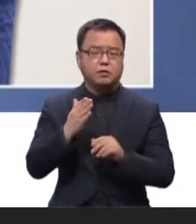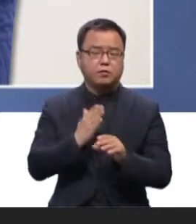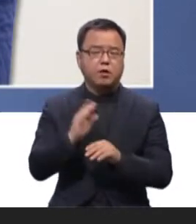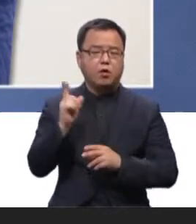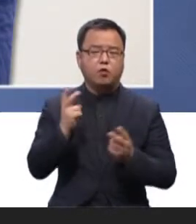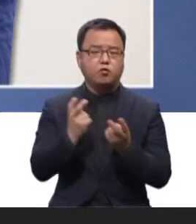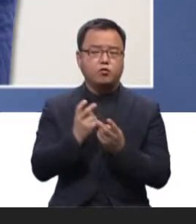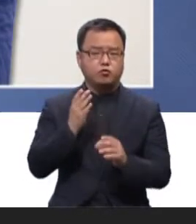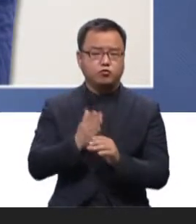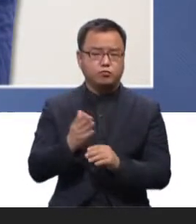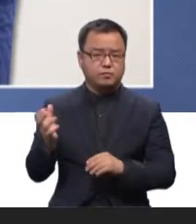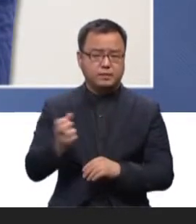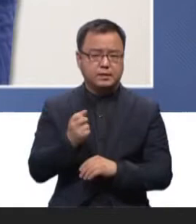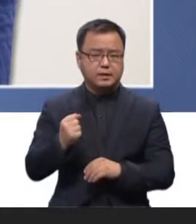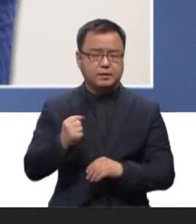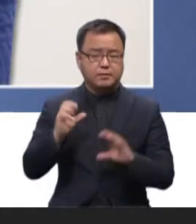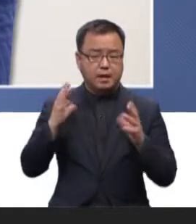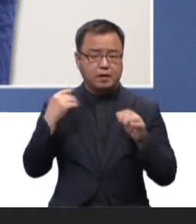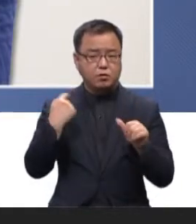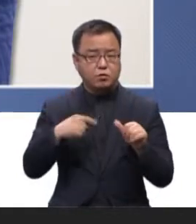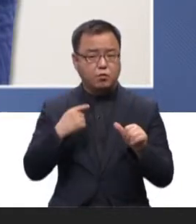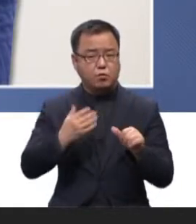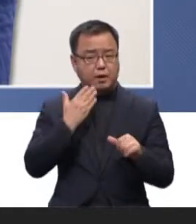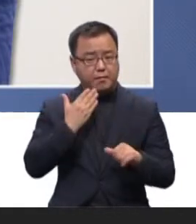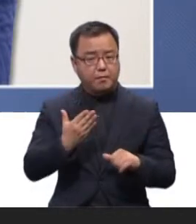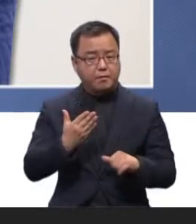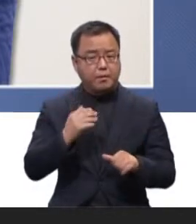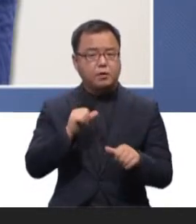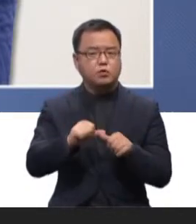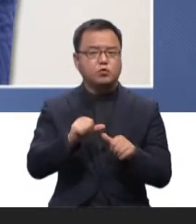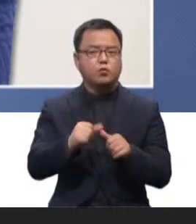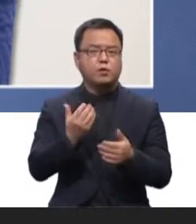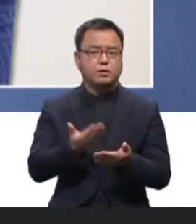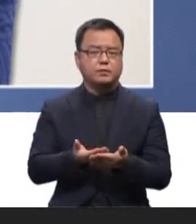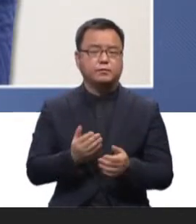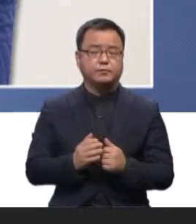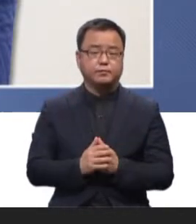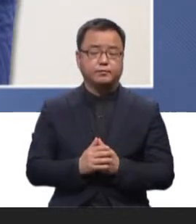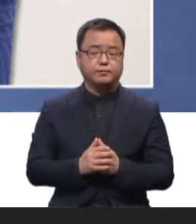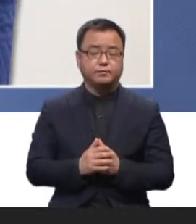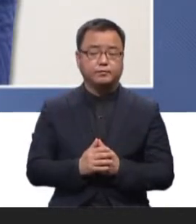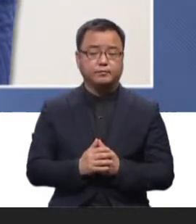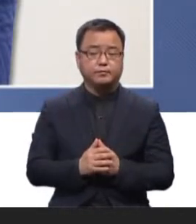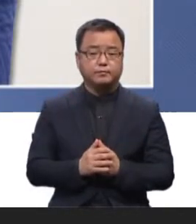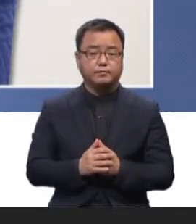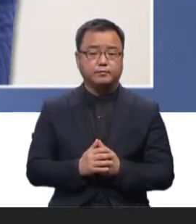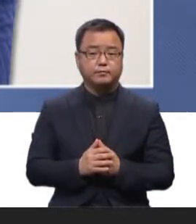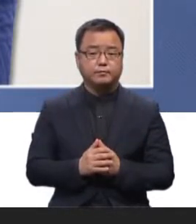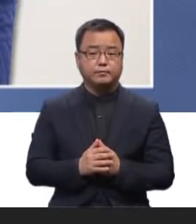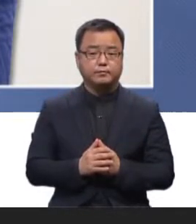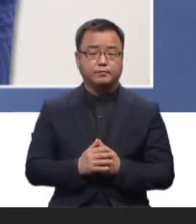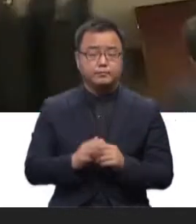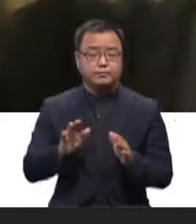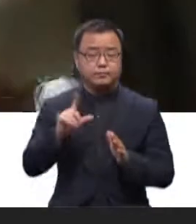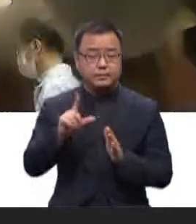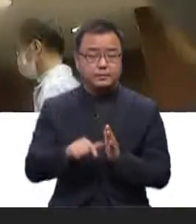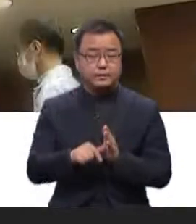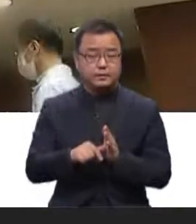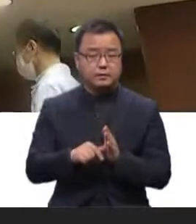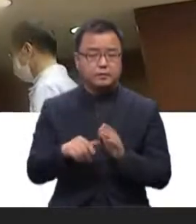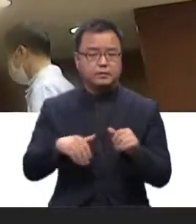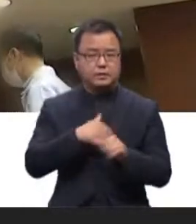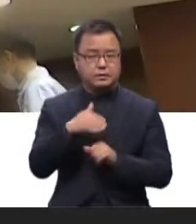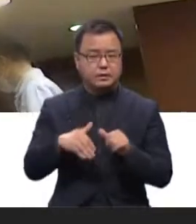잡고 우리 아이들 교육을 이어가면 좋을지 조언 좀 부탁드리겠습니다. 사실 이제 물리적 또 시간적